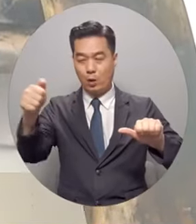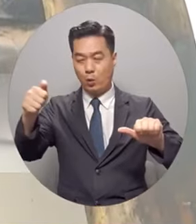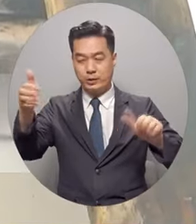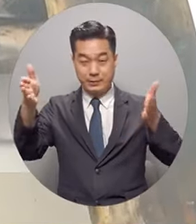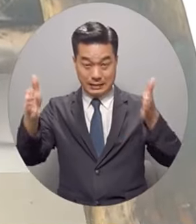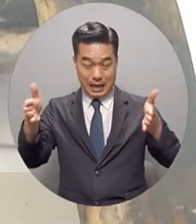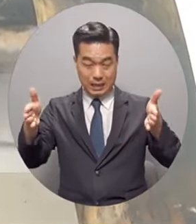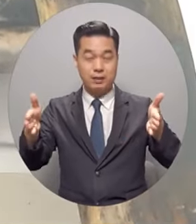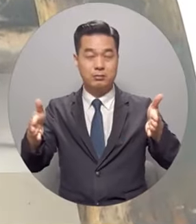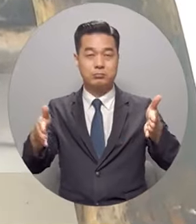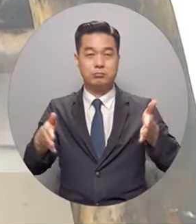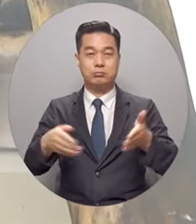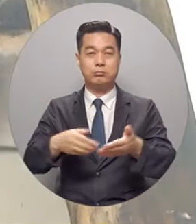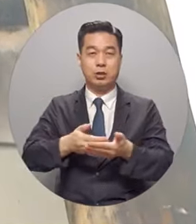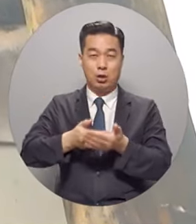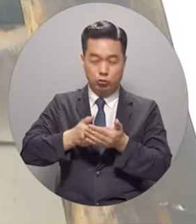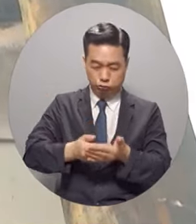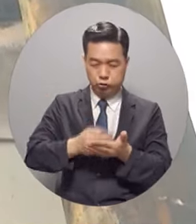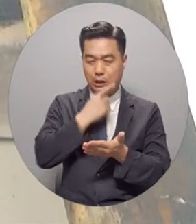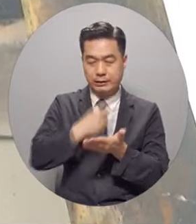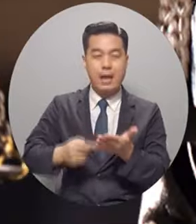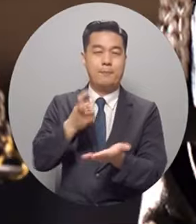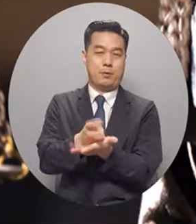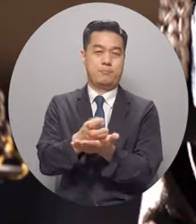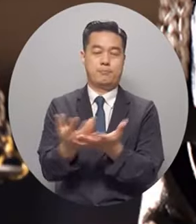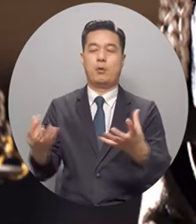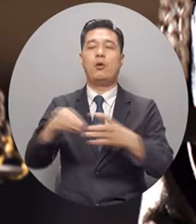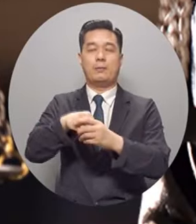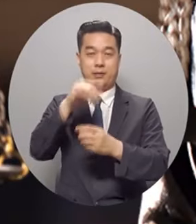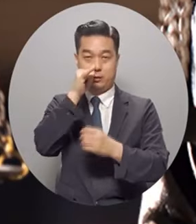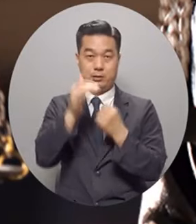사업장에도 중대재해법이 확대됐기 때문입니다.